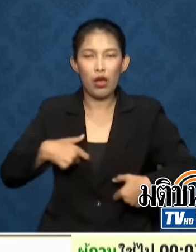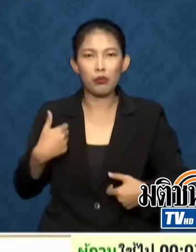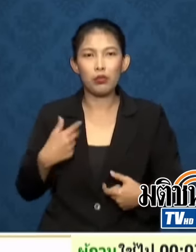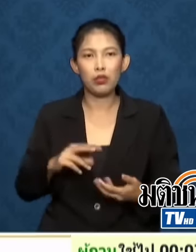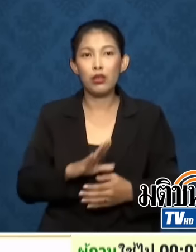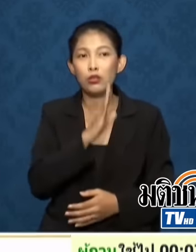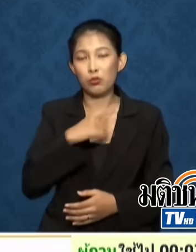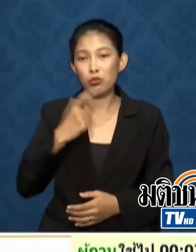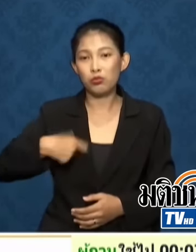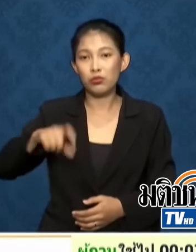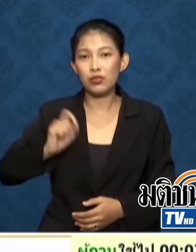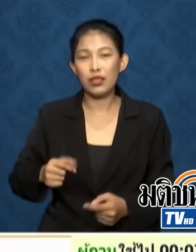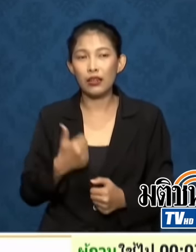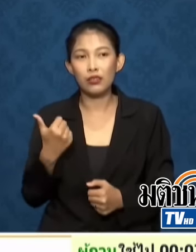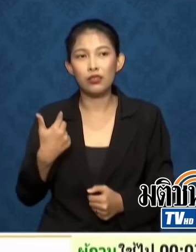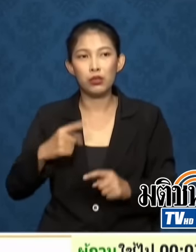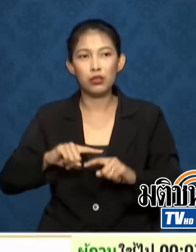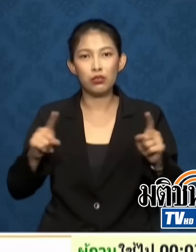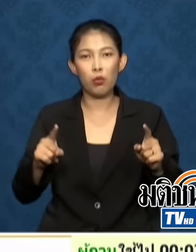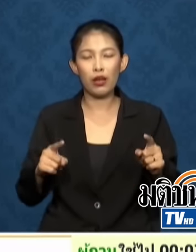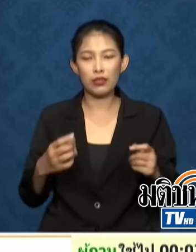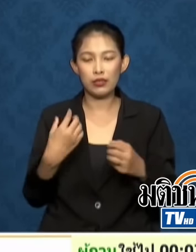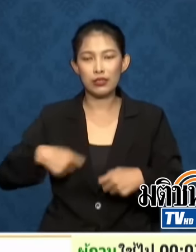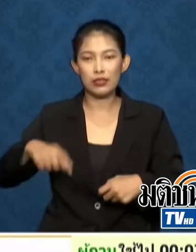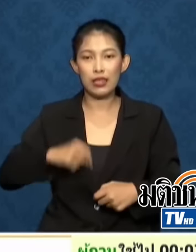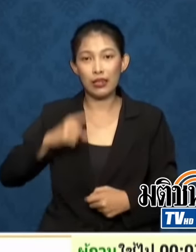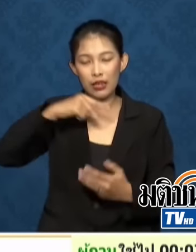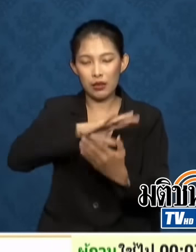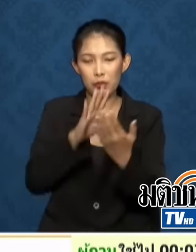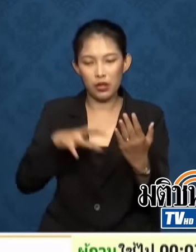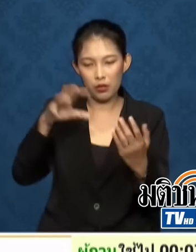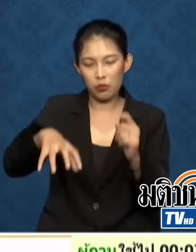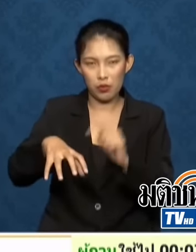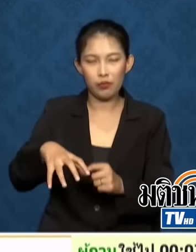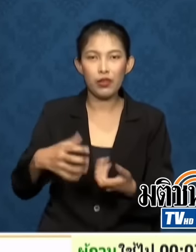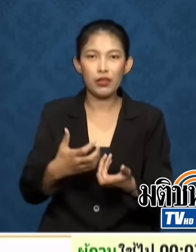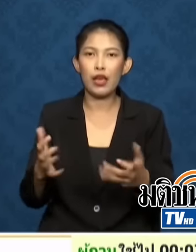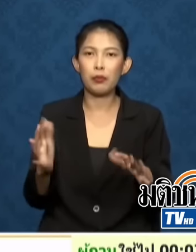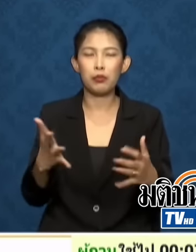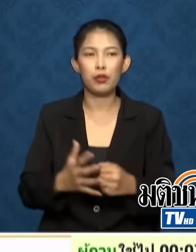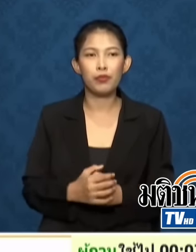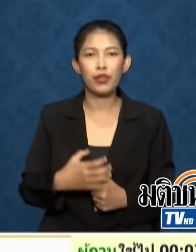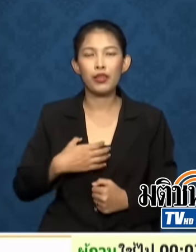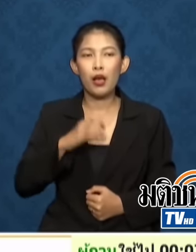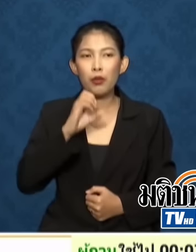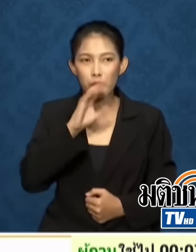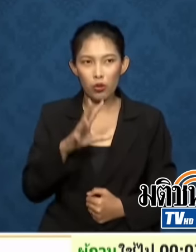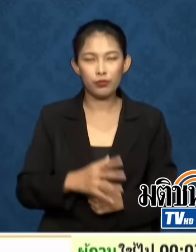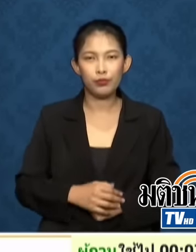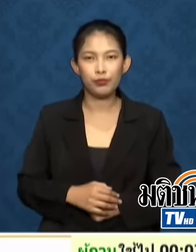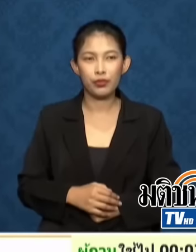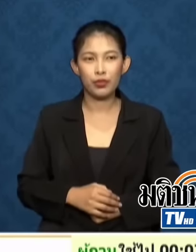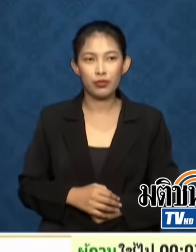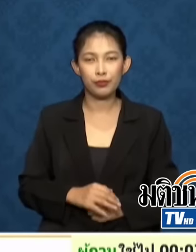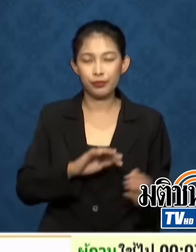ศอื่นก็ลำเอียงได้แต่ศาลไทยอาจจะไม่ลำเอียงนะผมอยากจะเรียนอันนี้ก็อยากจะเรียนท่านถ